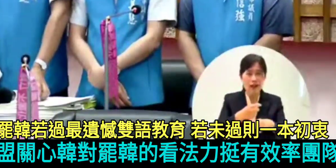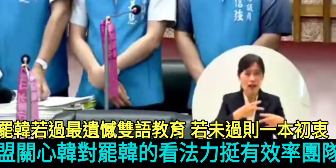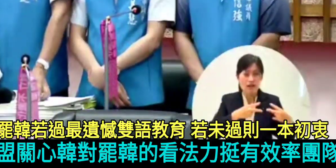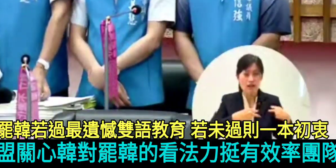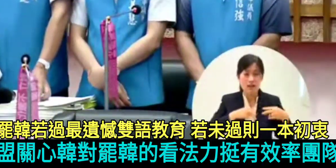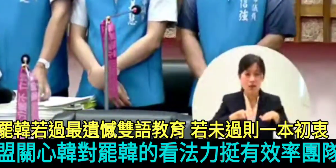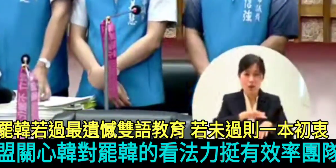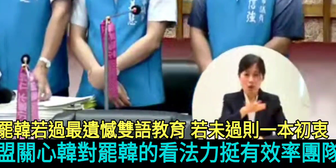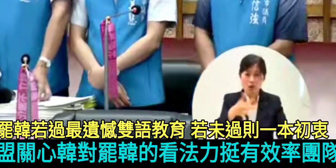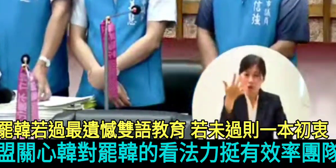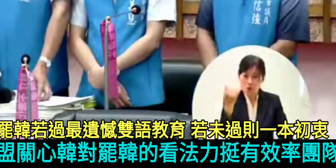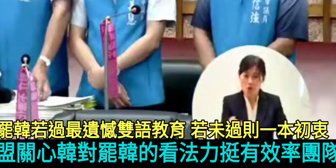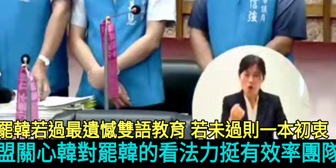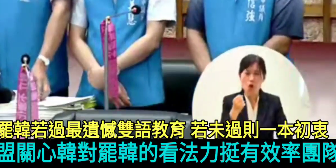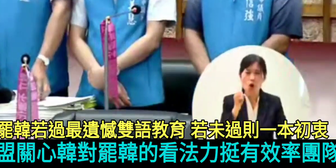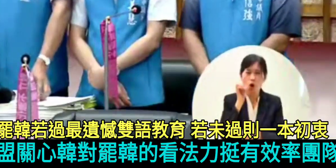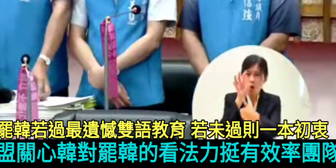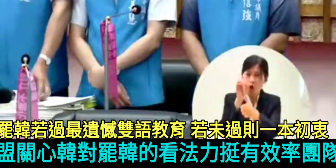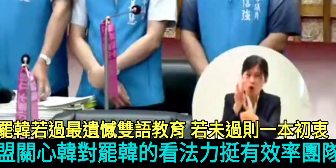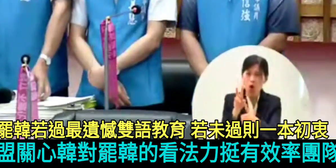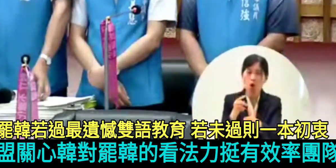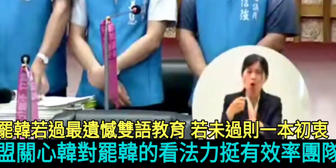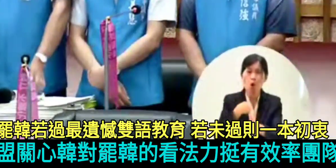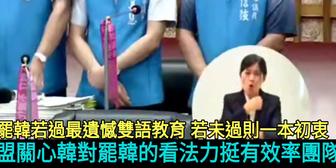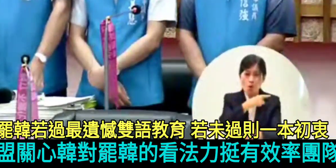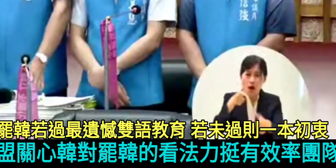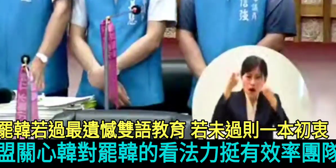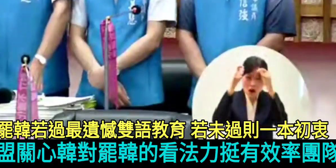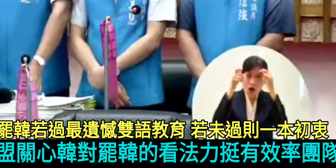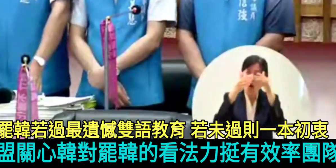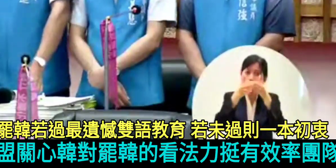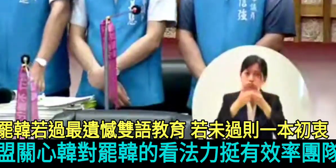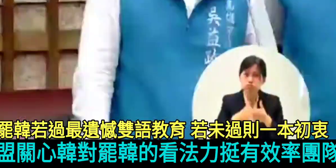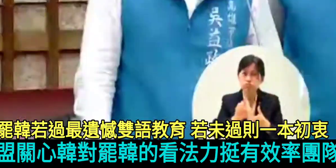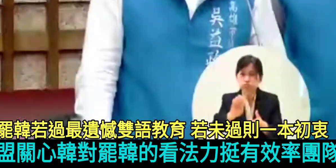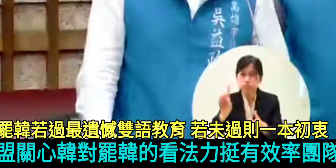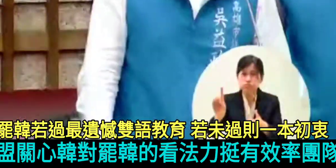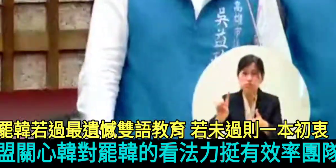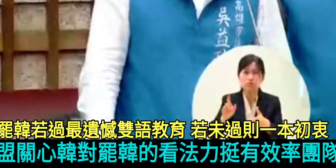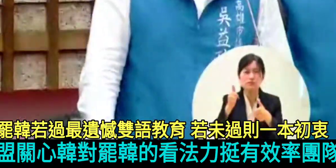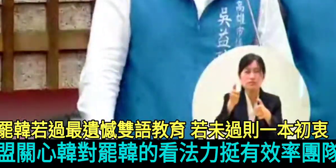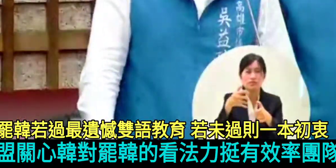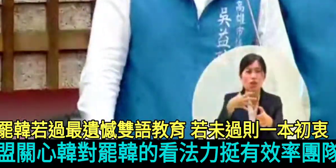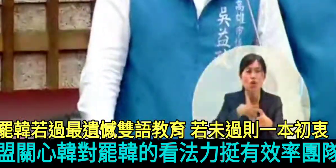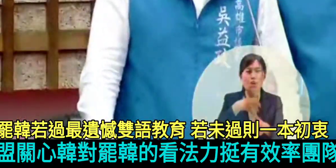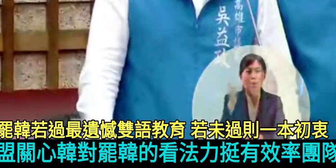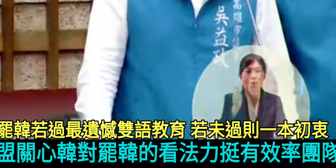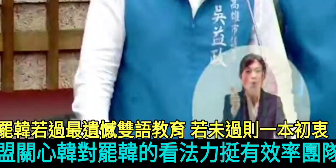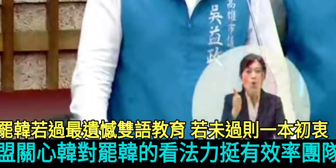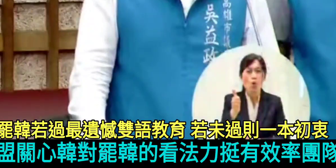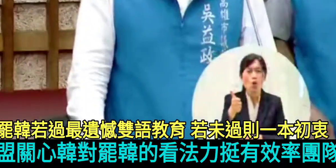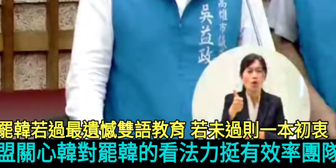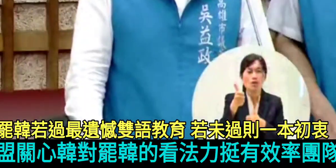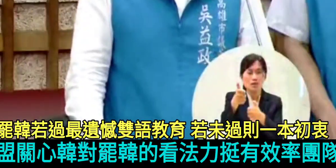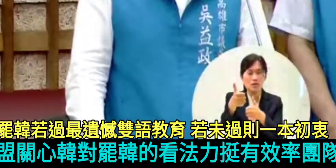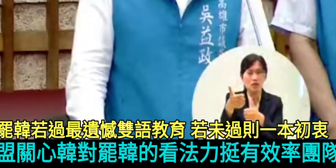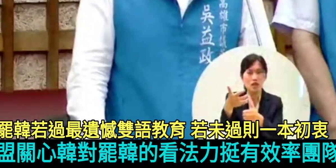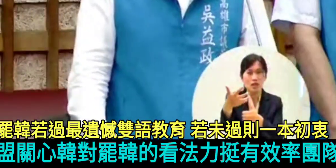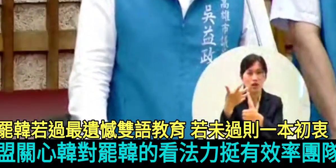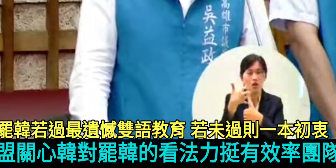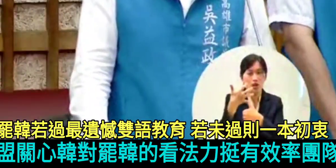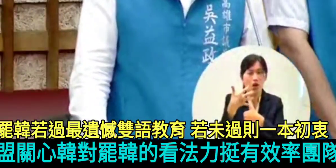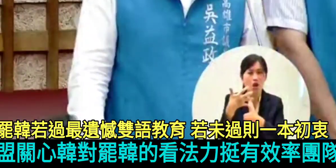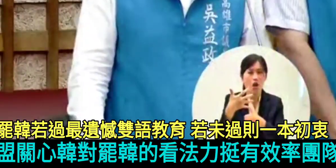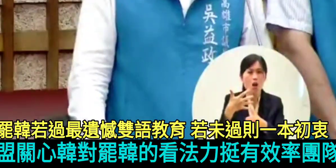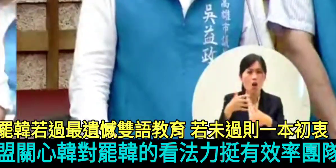么？你可不可以简单哦，可以答复我？ 请韩市长答复。 谢谢吴益政的咨询。520蔡英文